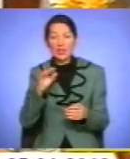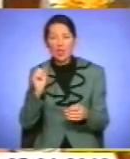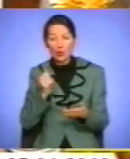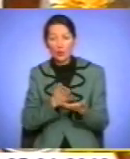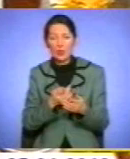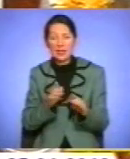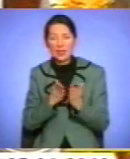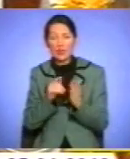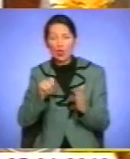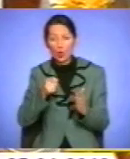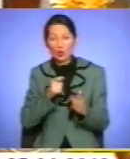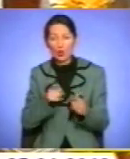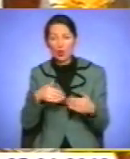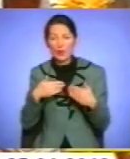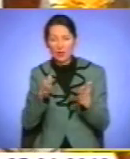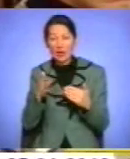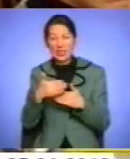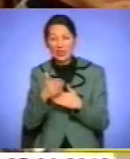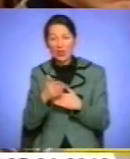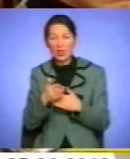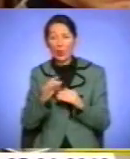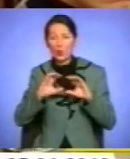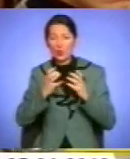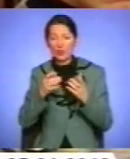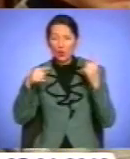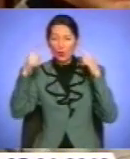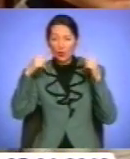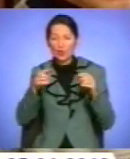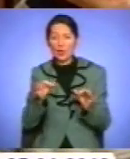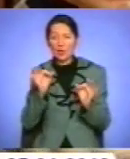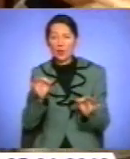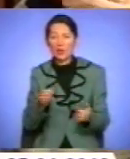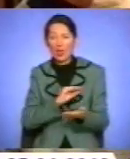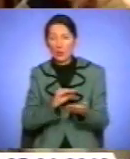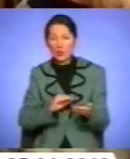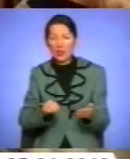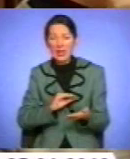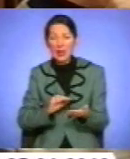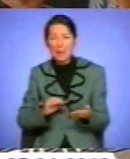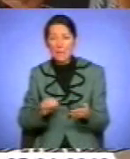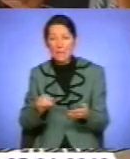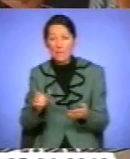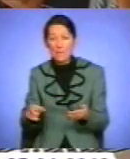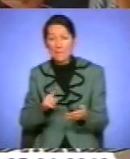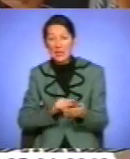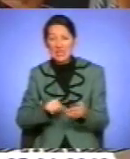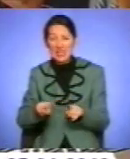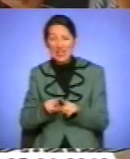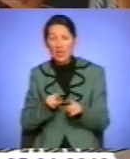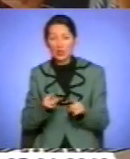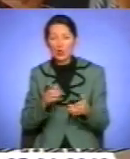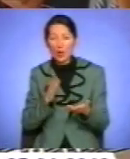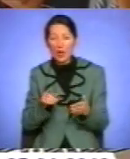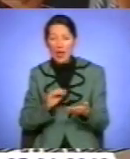творчості прозаїка. Справжній митець пише так, що в тексті завжди залишається щось невловиме і недосяжне. Так